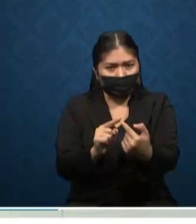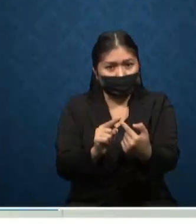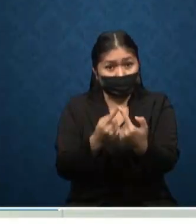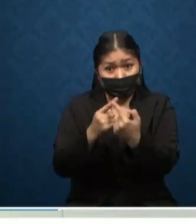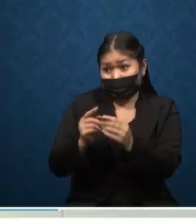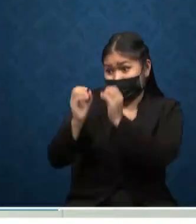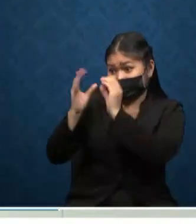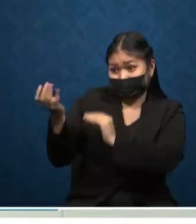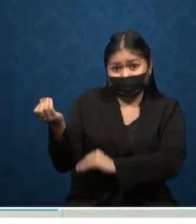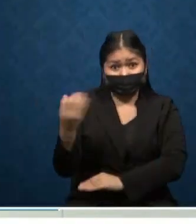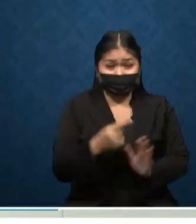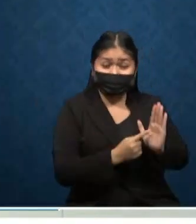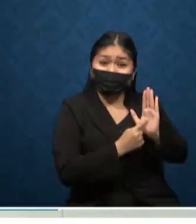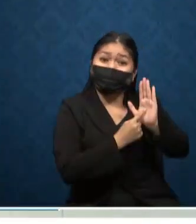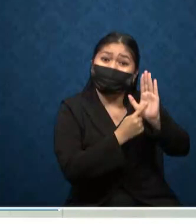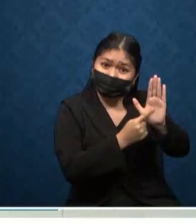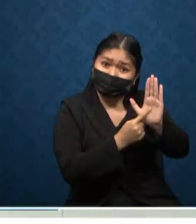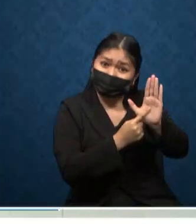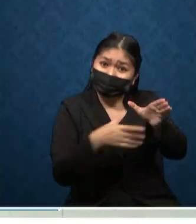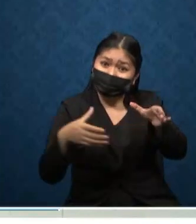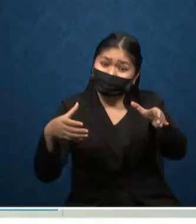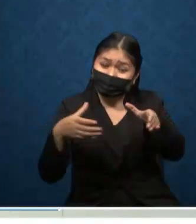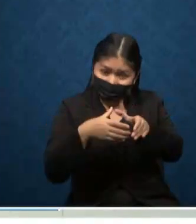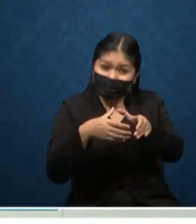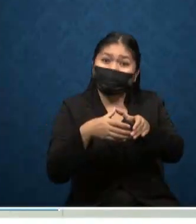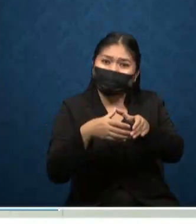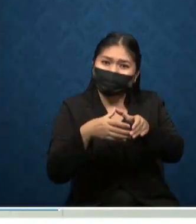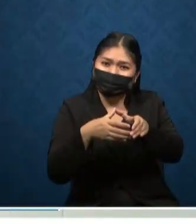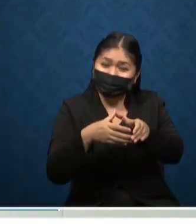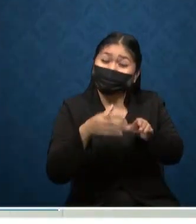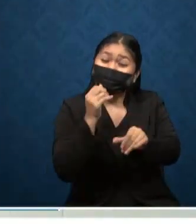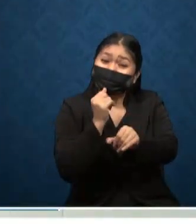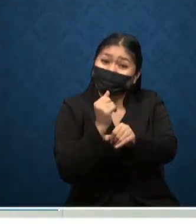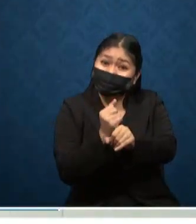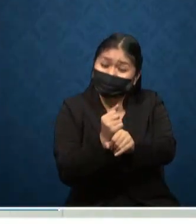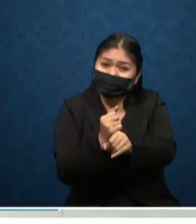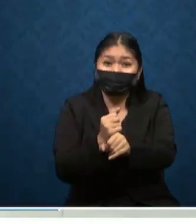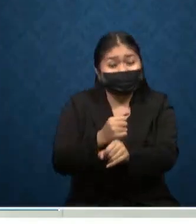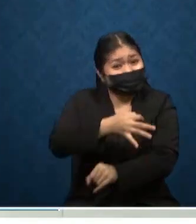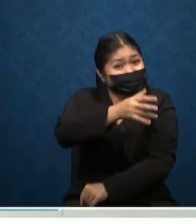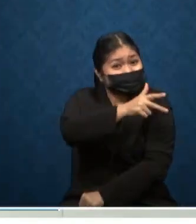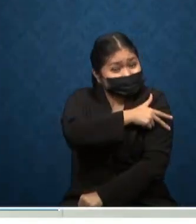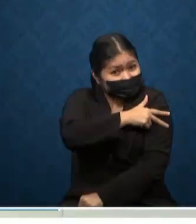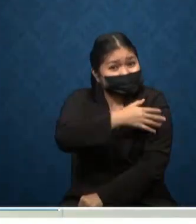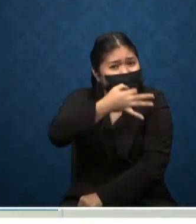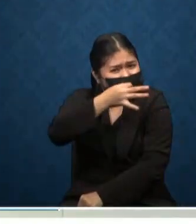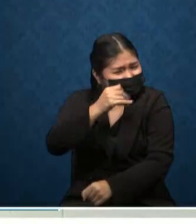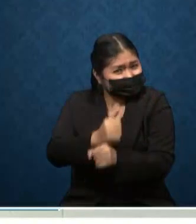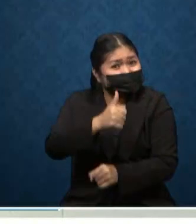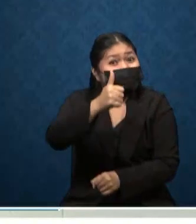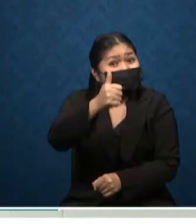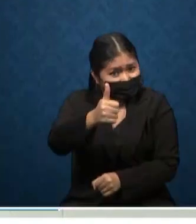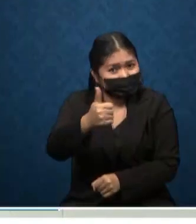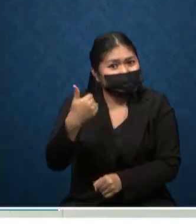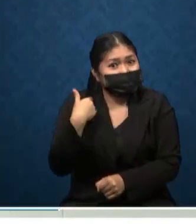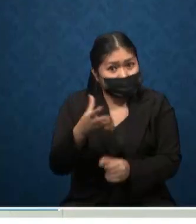มชัยยกตัวอย่างของอาจารย์ชนเผ่าท่านหนึ่งที่ขึ้นมาจนจบด็อกเตอร์แล้วก็เป็นผู้ช่วยศาสตราจารย์เนี่ยความจริงเรามีผล